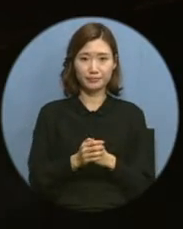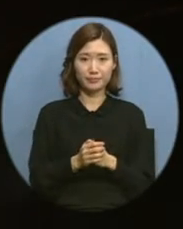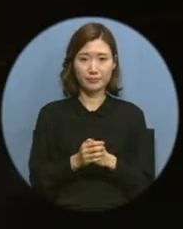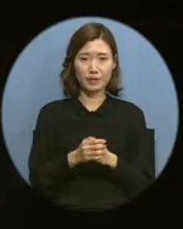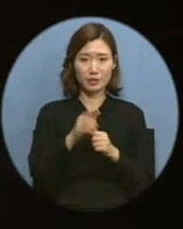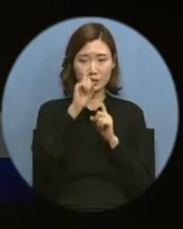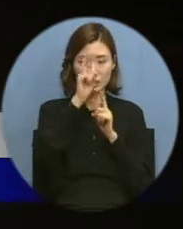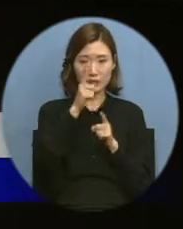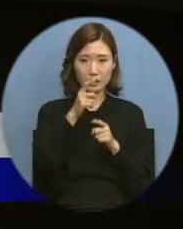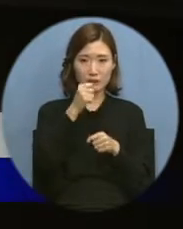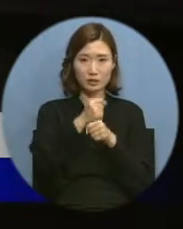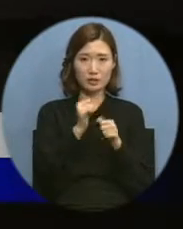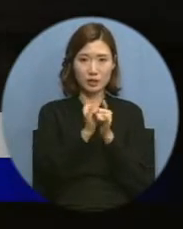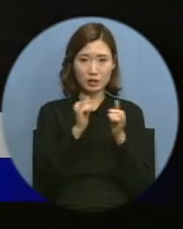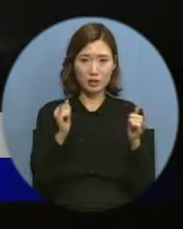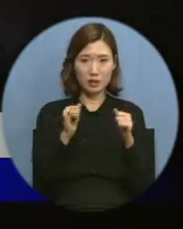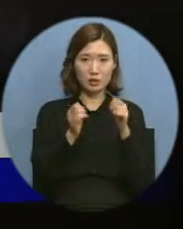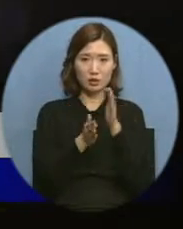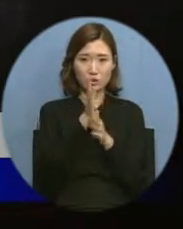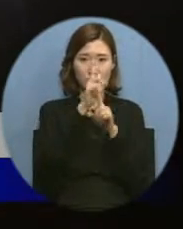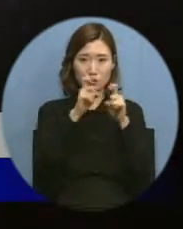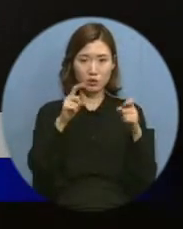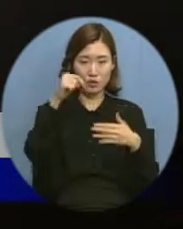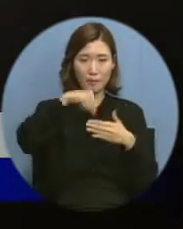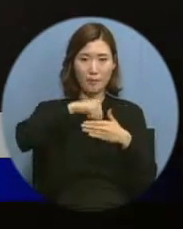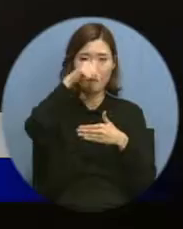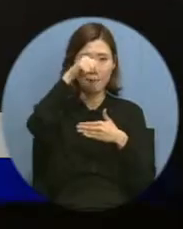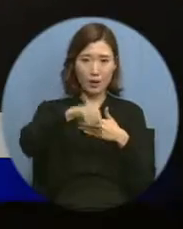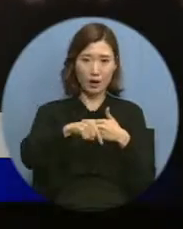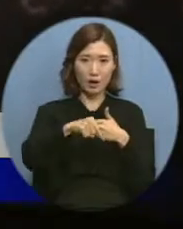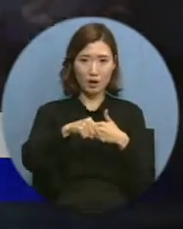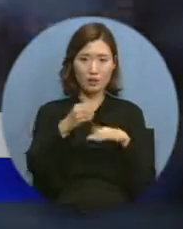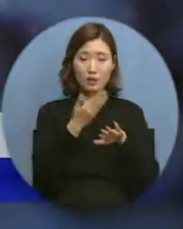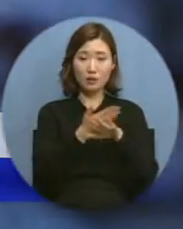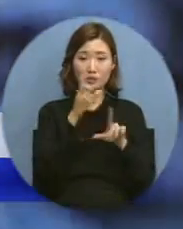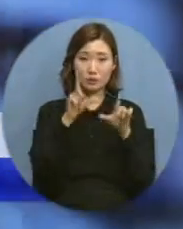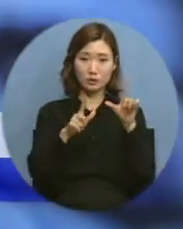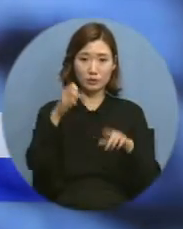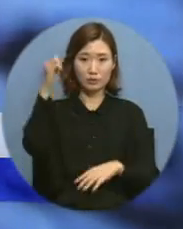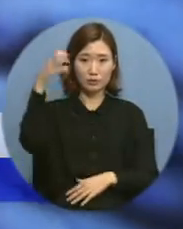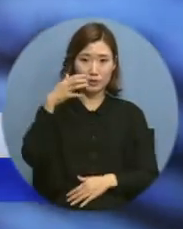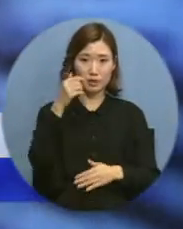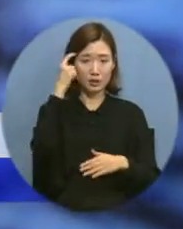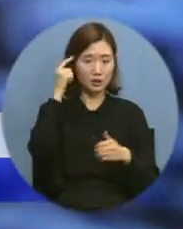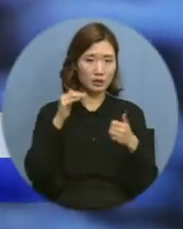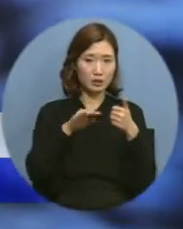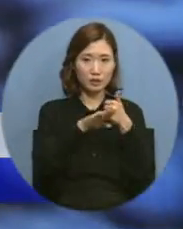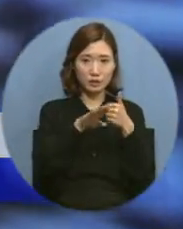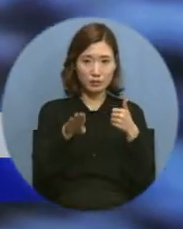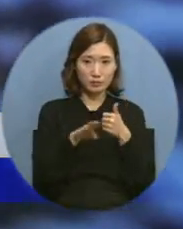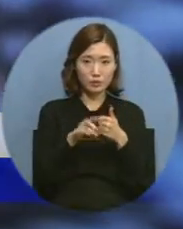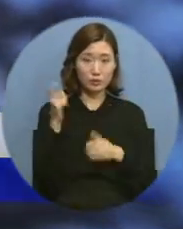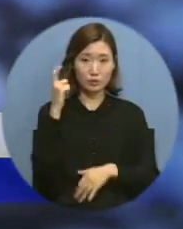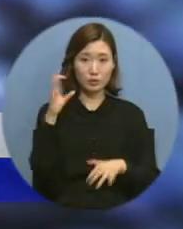이예승 작가는 한양도성 안팎에 대비되는 모습을 빛과 그림자, 소리를 통해 표현합니다.